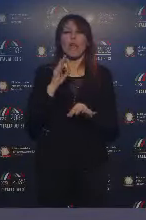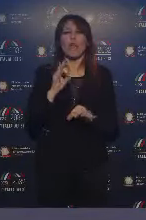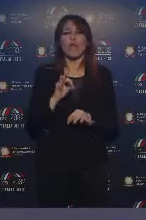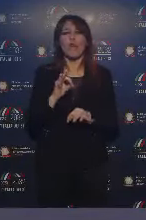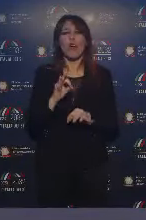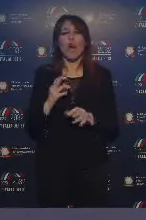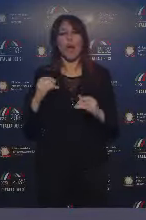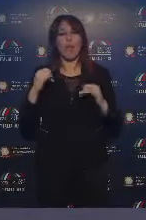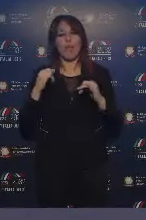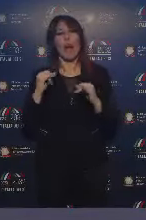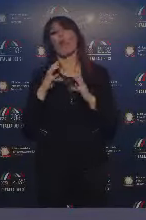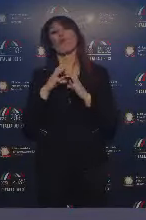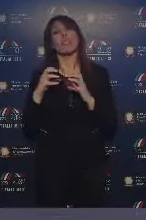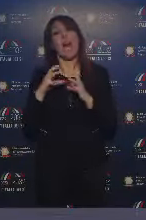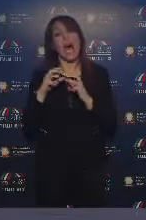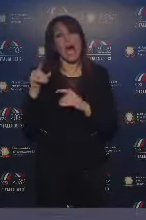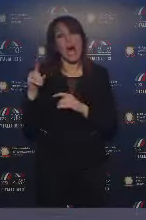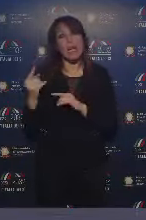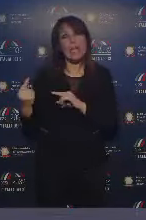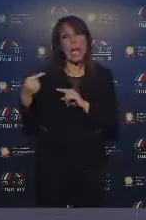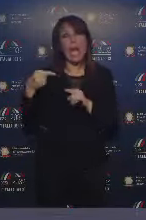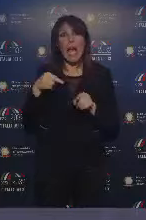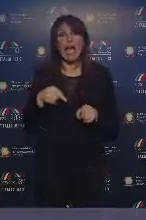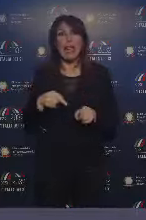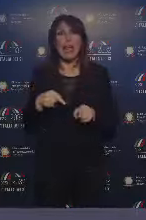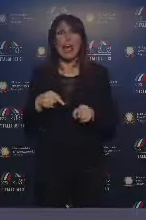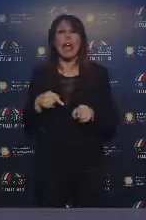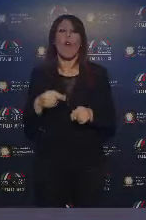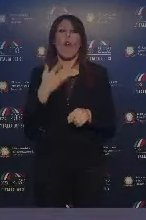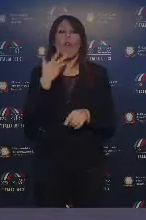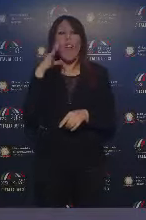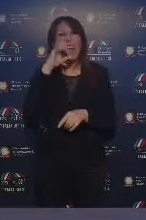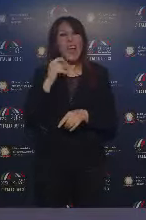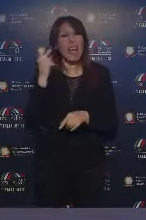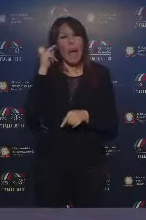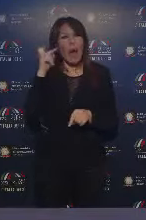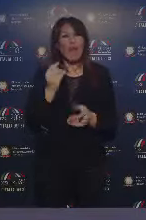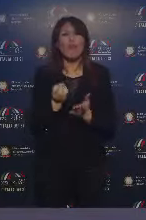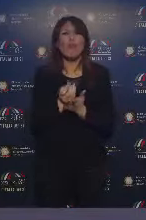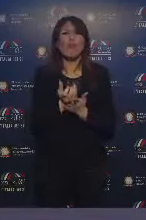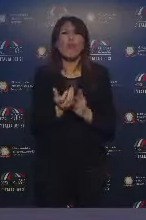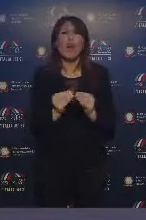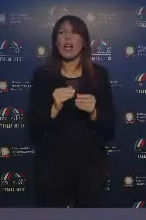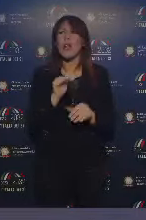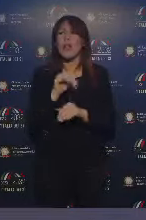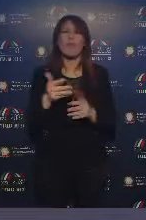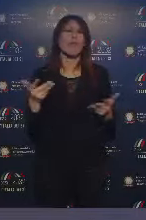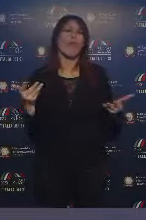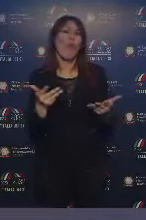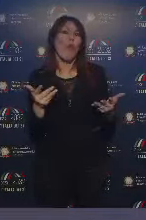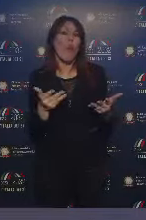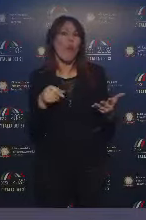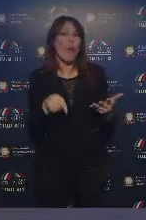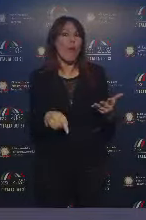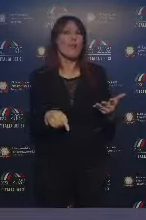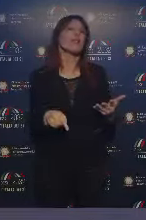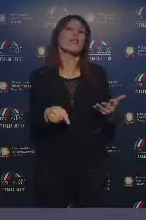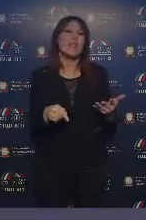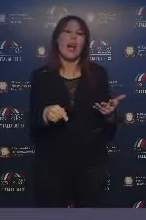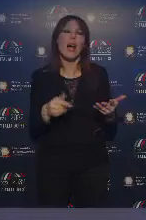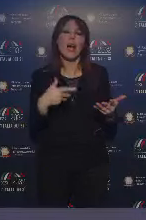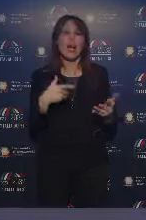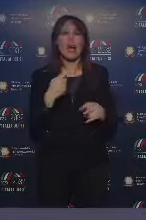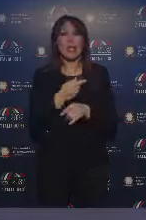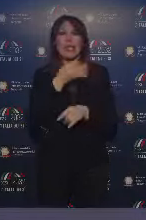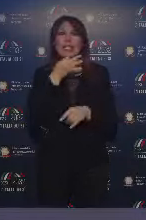pausa dall'azienda per venire a a cercare di capire che cosa sta succedendo E cosa succederà mi dice che siamo